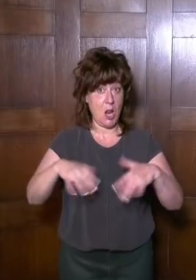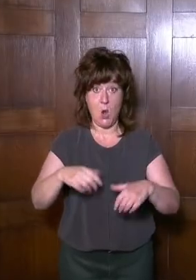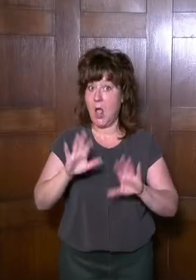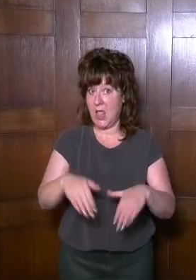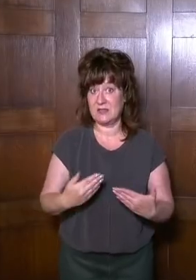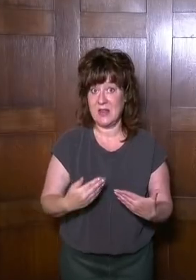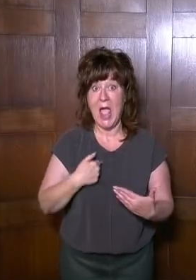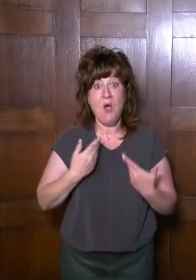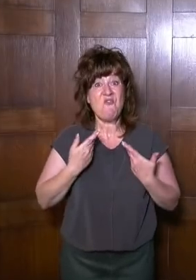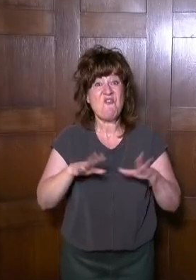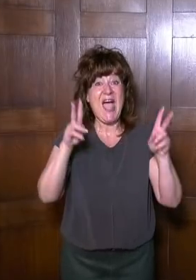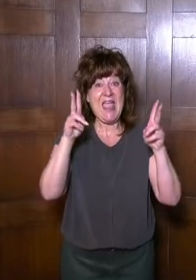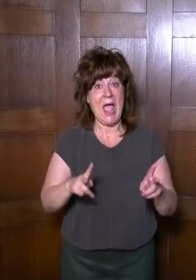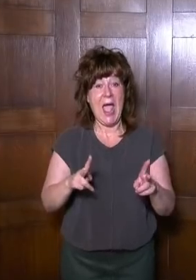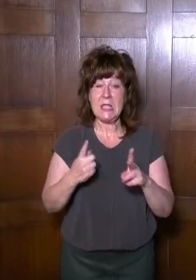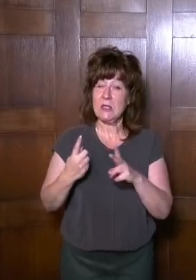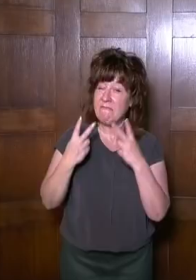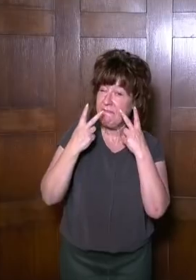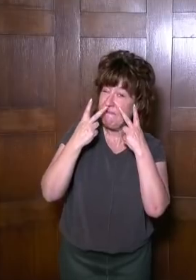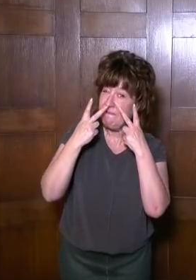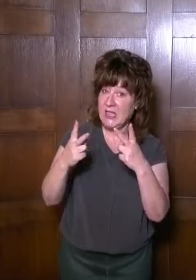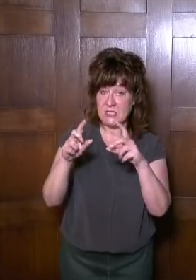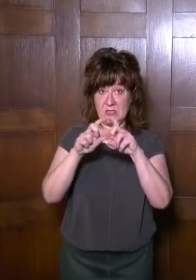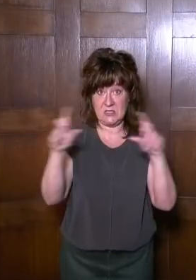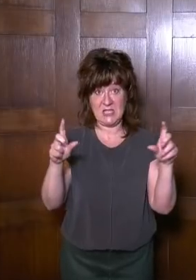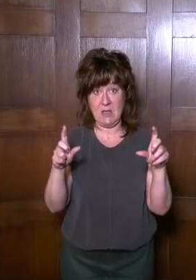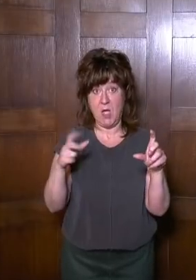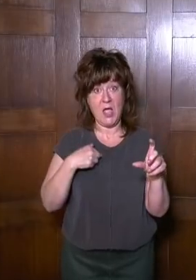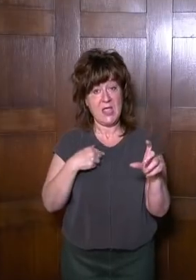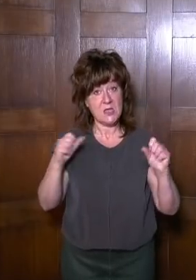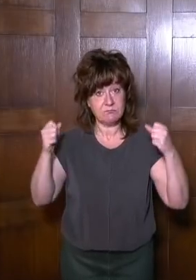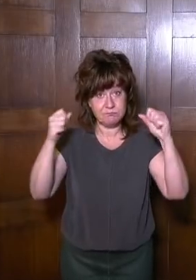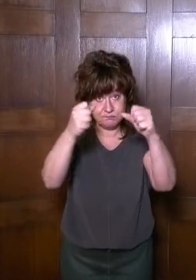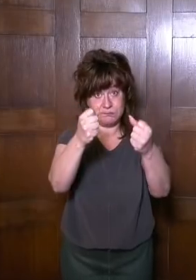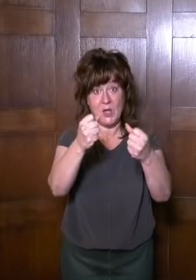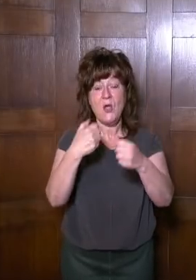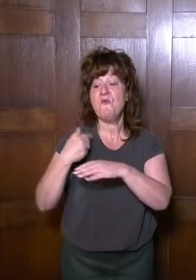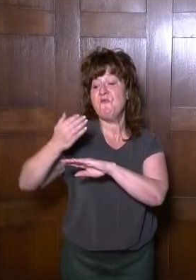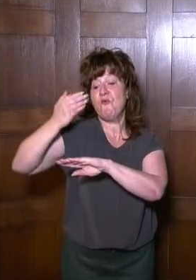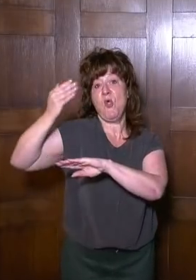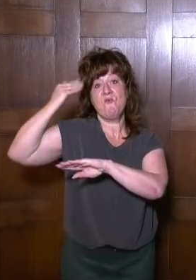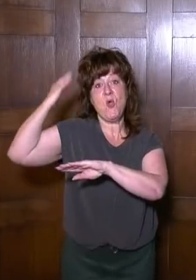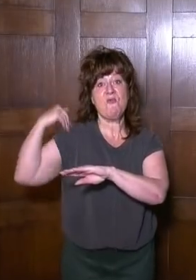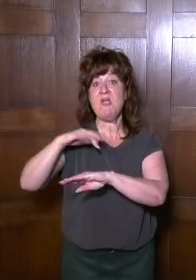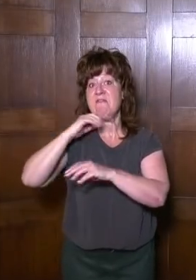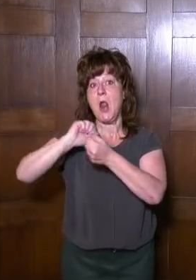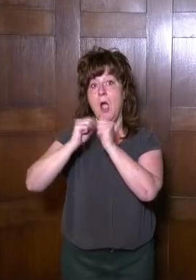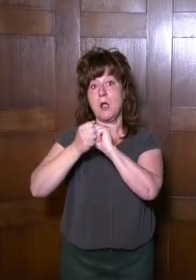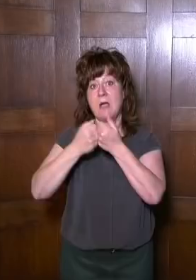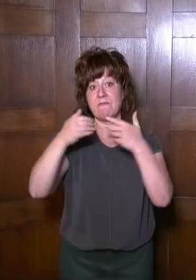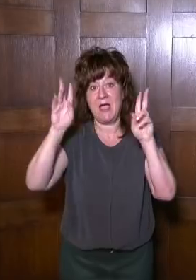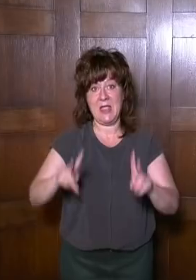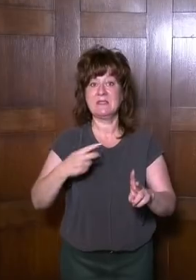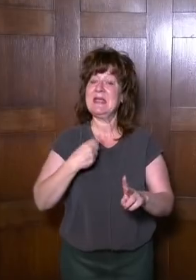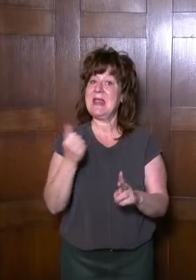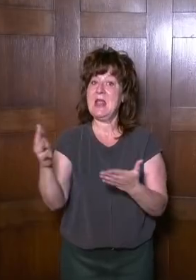als höchstes Gut einzusetzen, für die unsere Vorfahren so hart kämpfen mussten. Mein Geld verdiene ich als